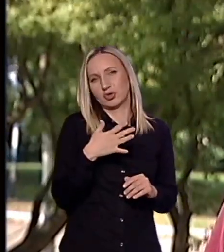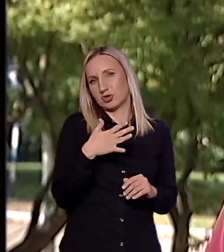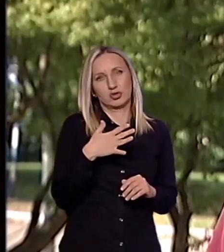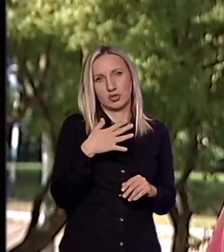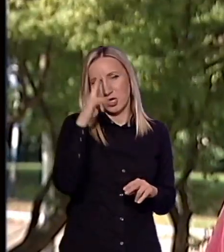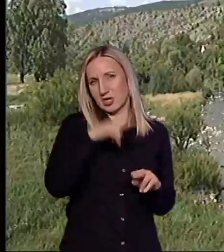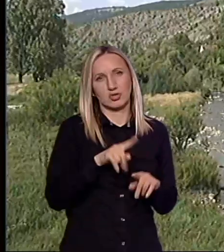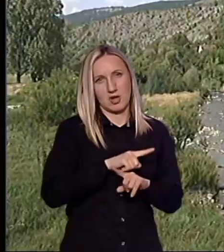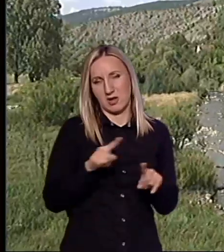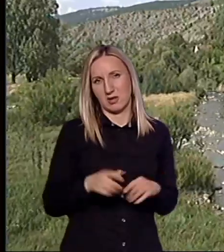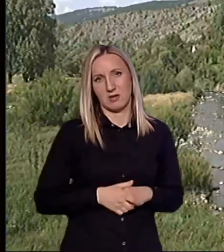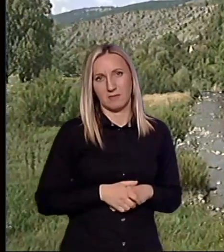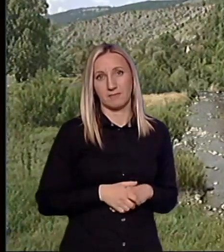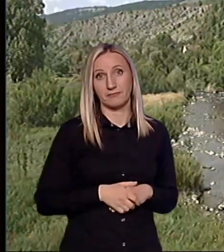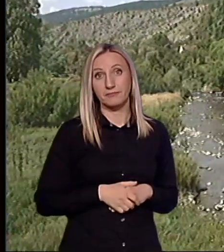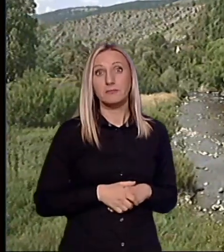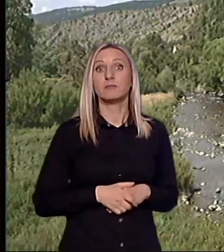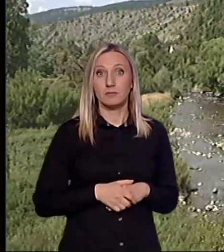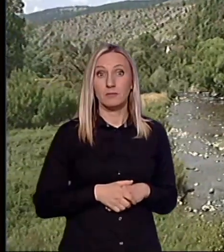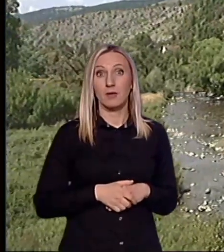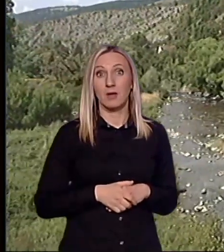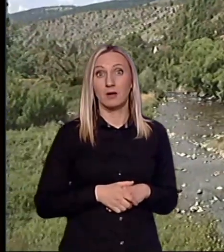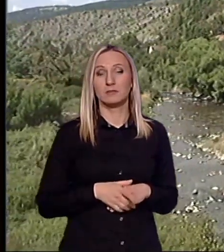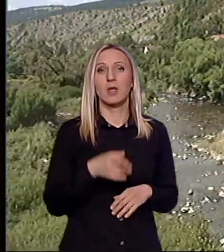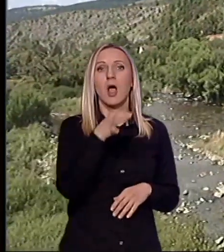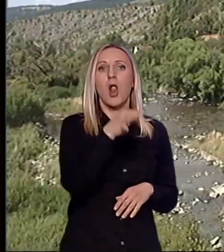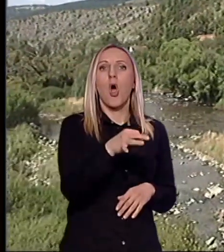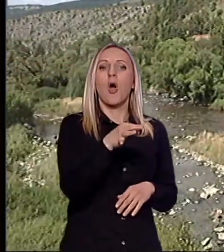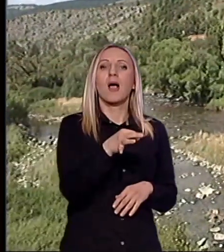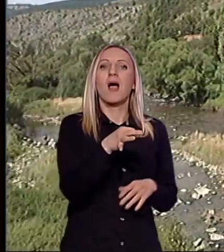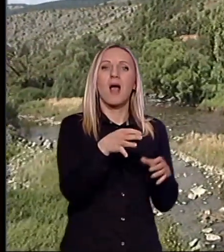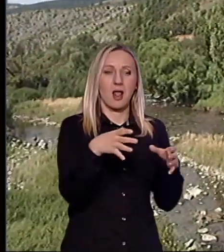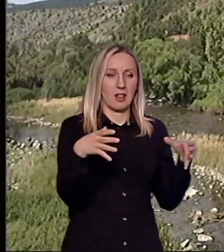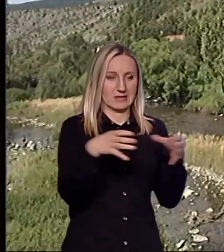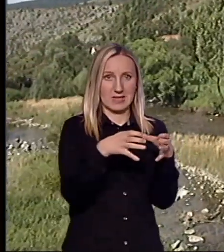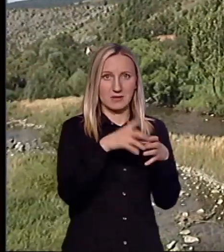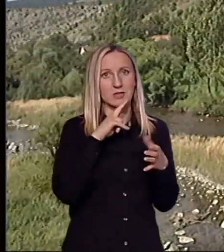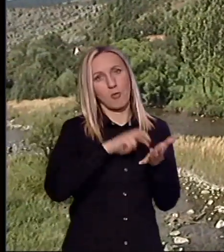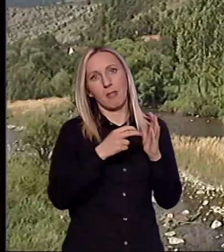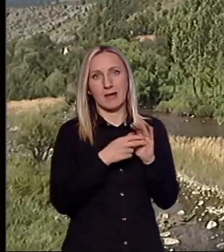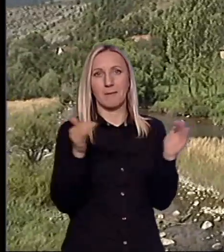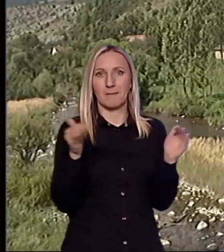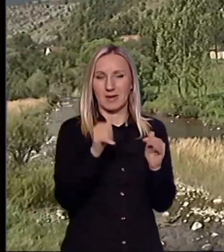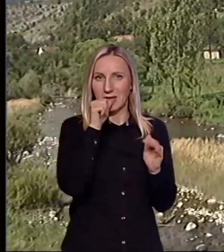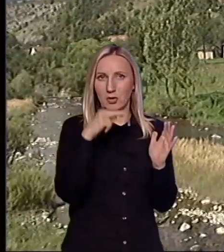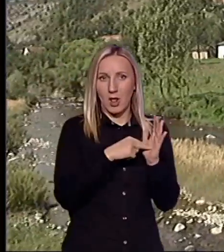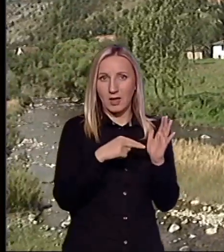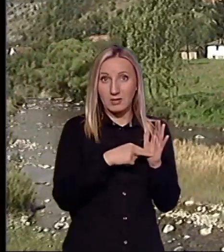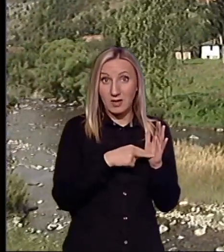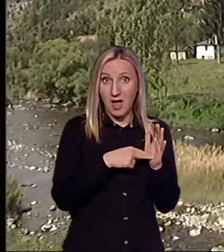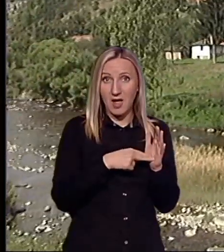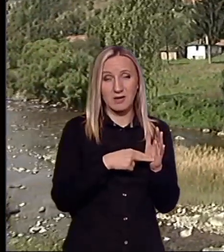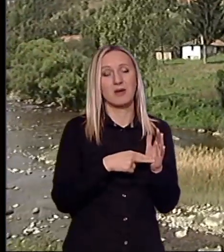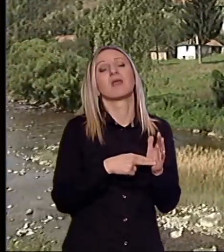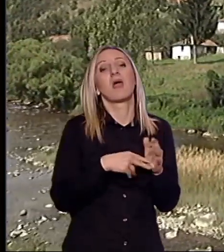najlošijim mogućim rešenjem. Koliko samo što tu prave lokalne zajednice koje planiraju te mini hidroelektrane? Nesvesno prave veliku